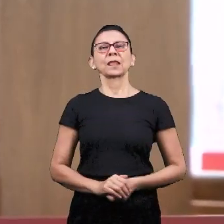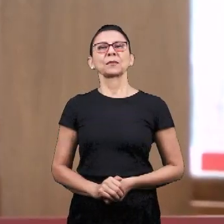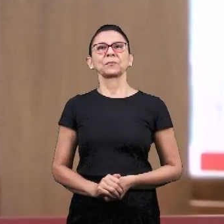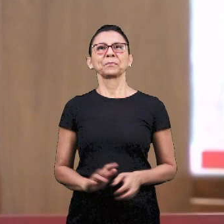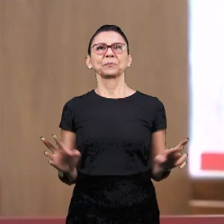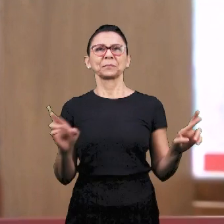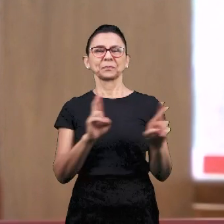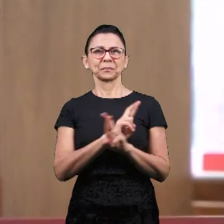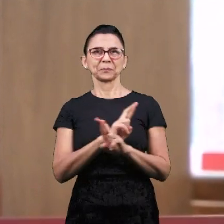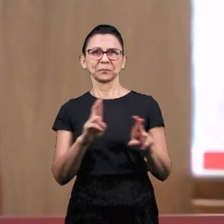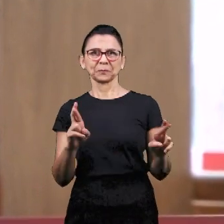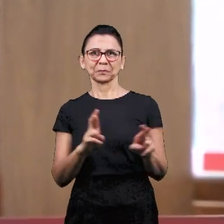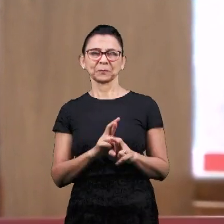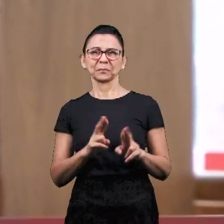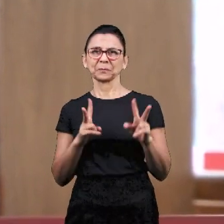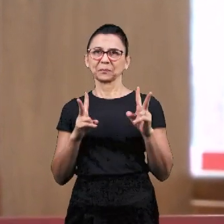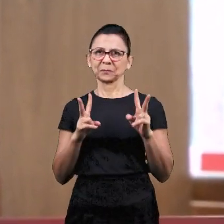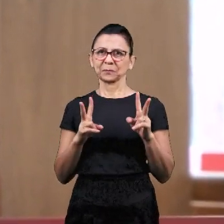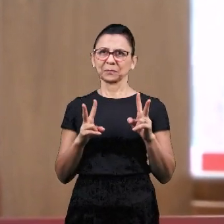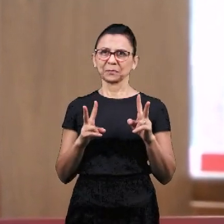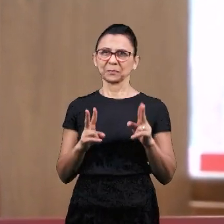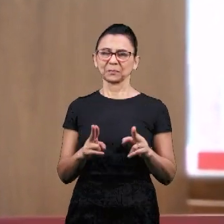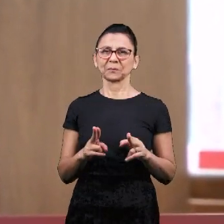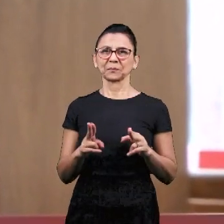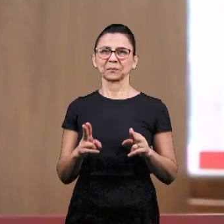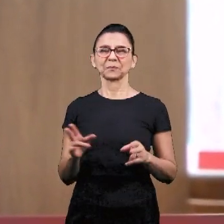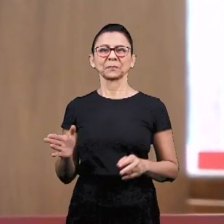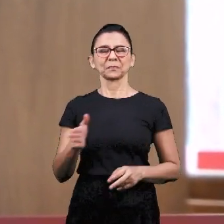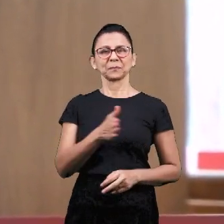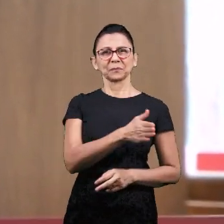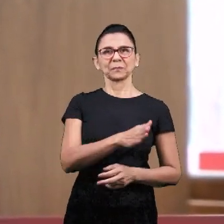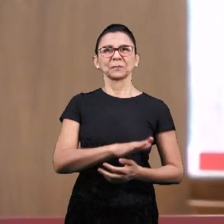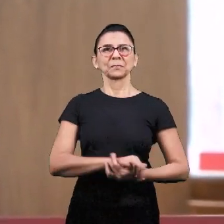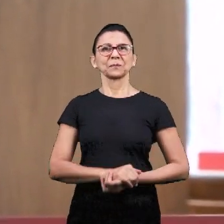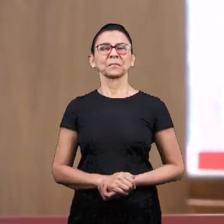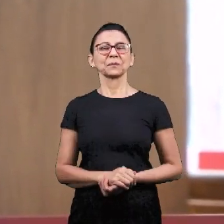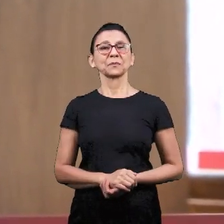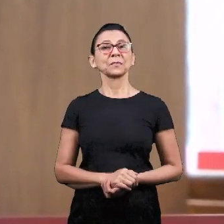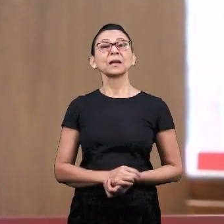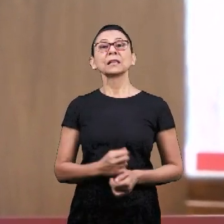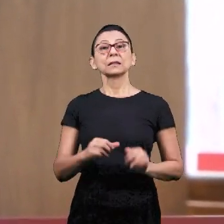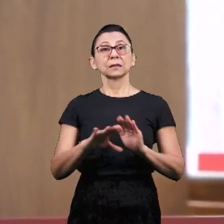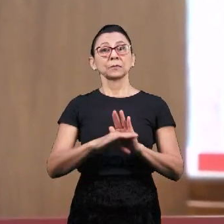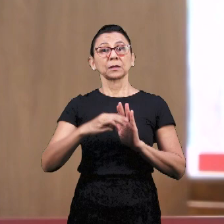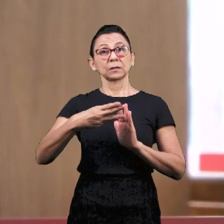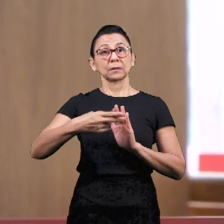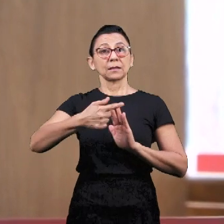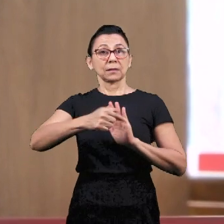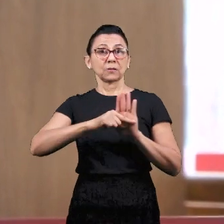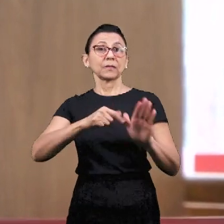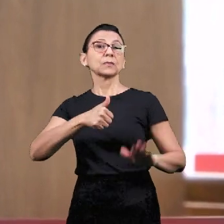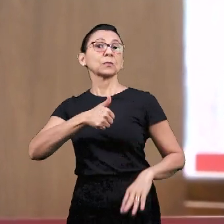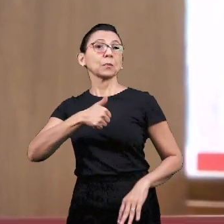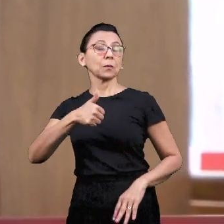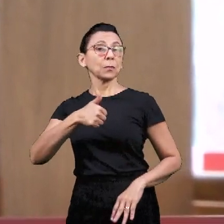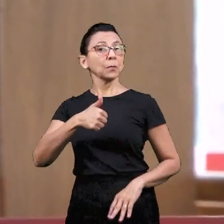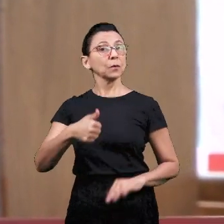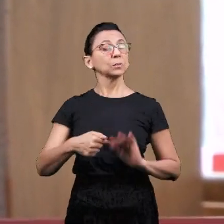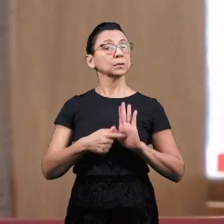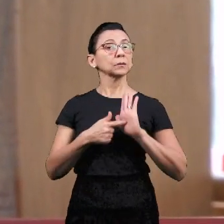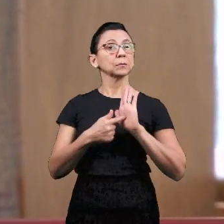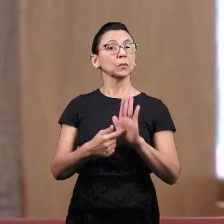très bien placée pour notre frère d'Ascension. Ascension, quand il cite le chapitre 37, verset 11, il dit, la raison